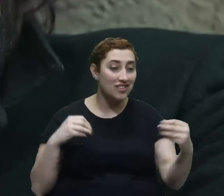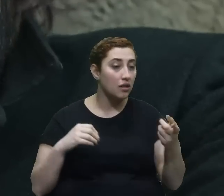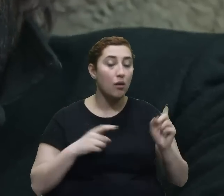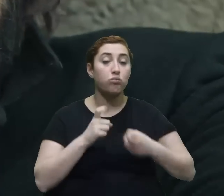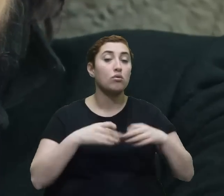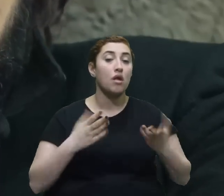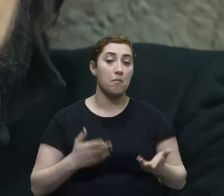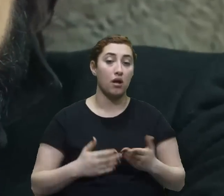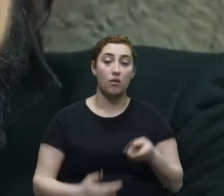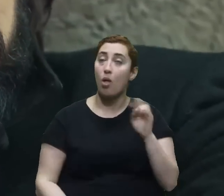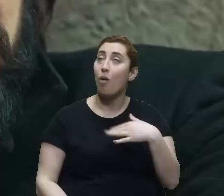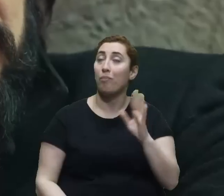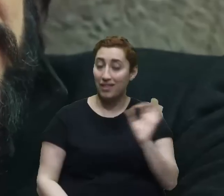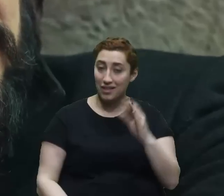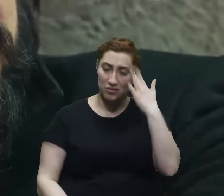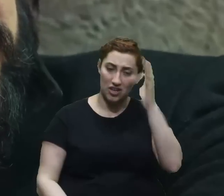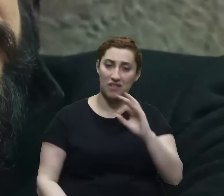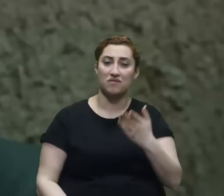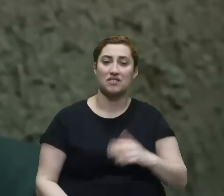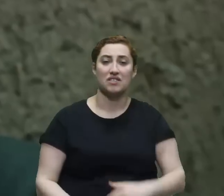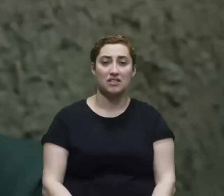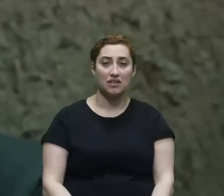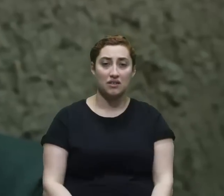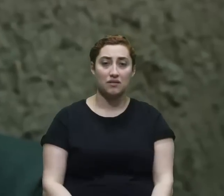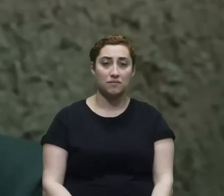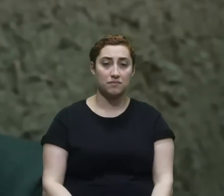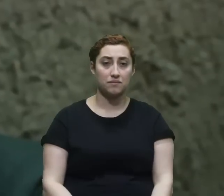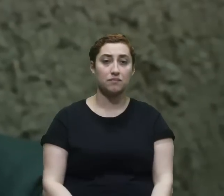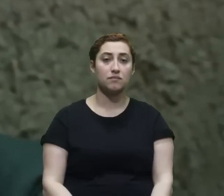bulunamadı. Ölmedi tabii şerefsiz.